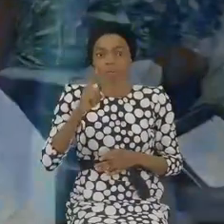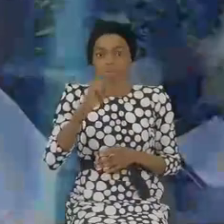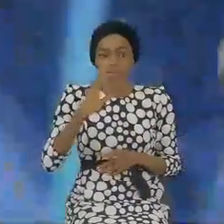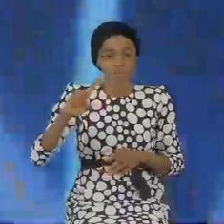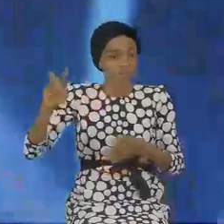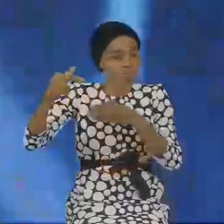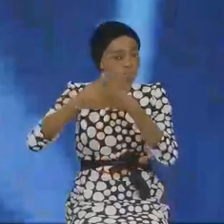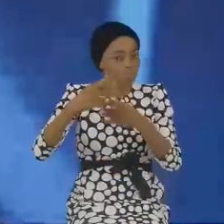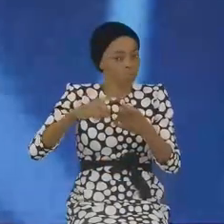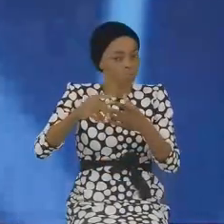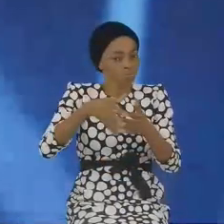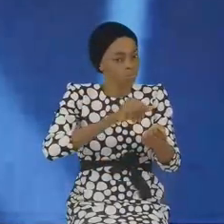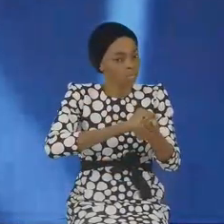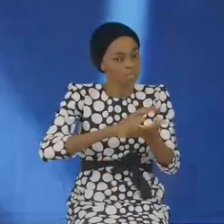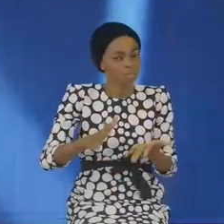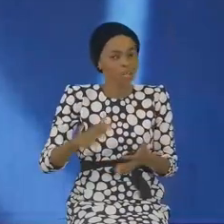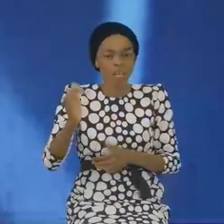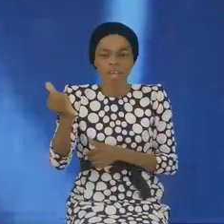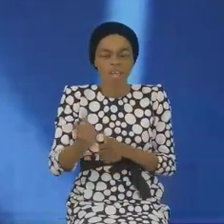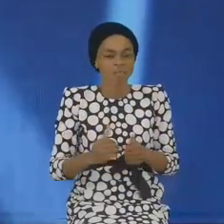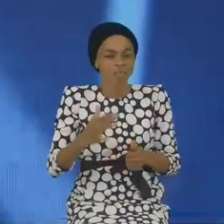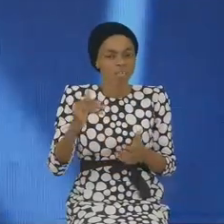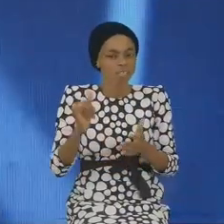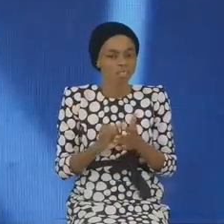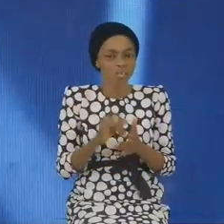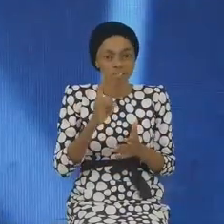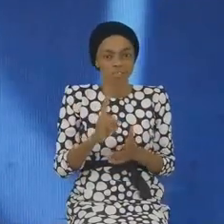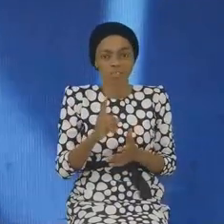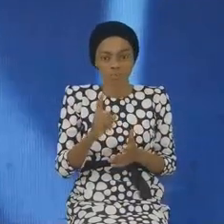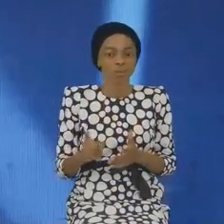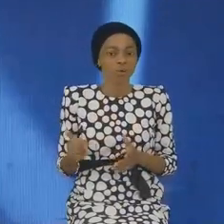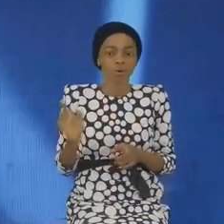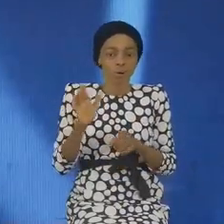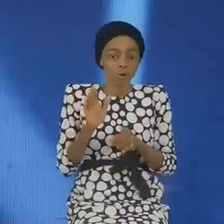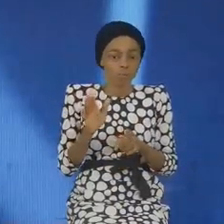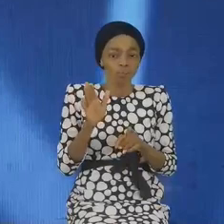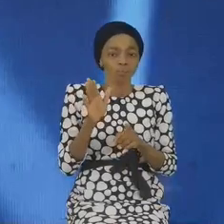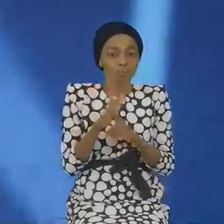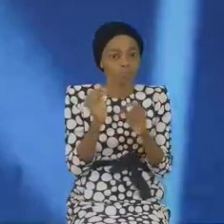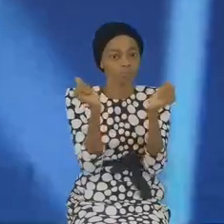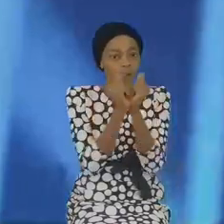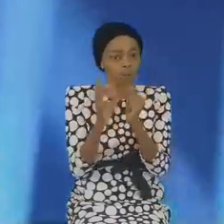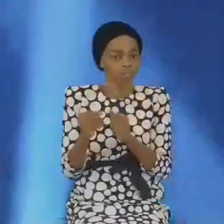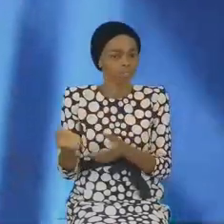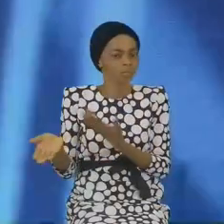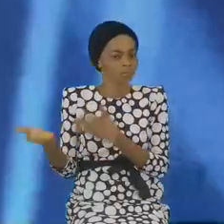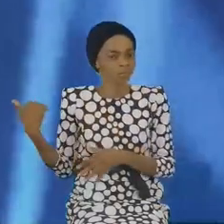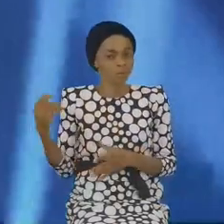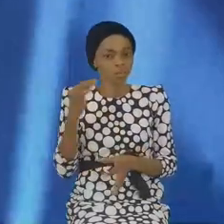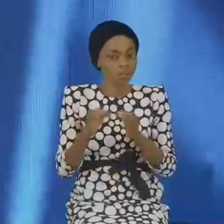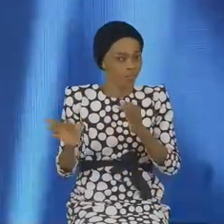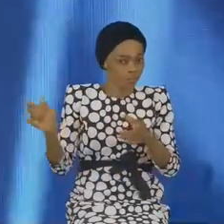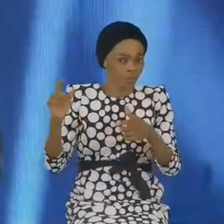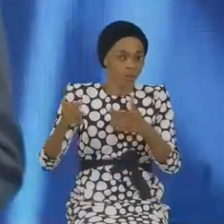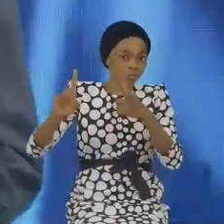Ils voulaient donc retourner à la perdition. Tout ce qui les opprimait avant, tout ce qui les liait avant. S'ils retournaient en